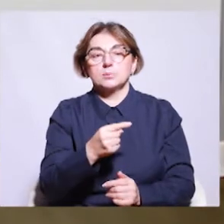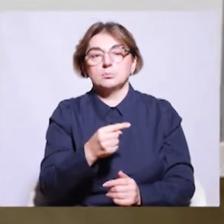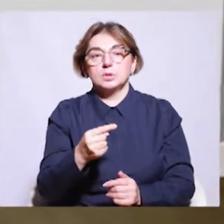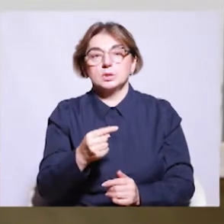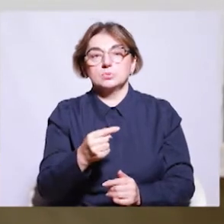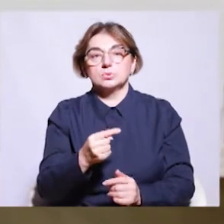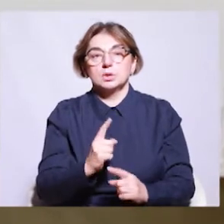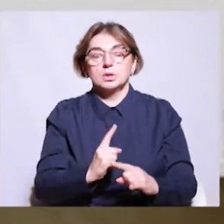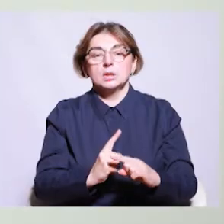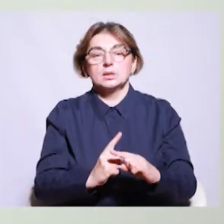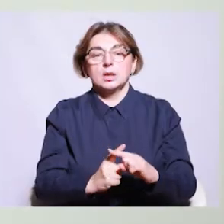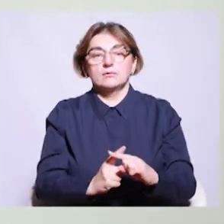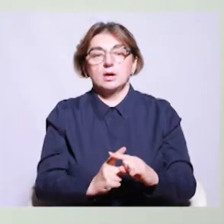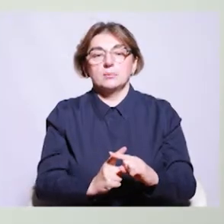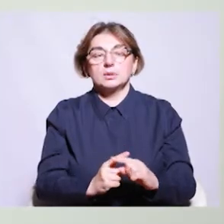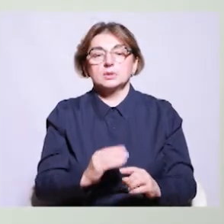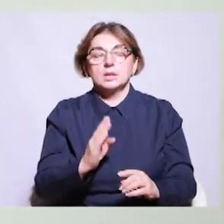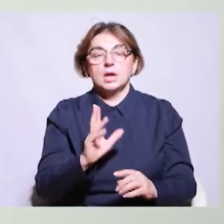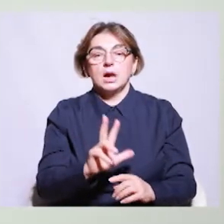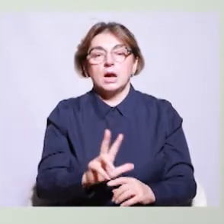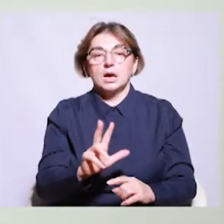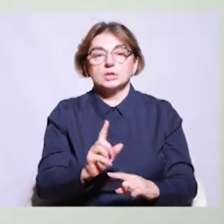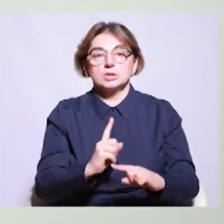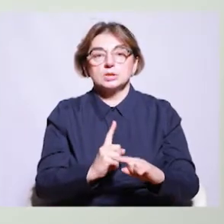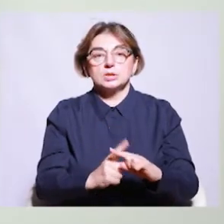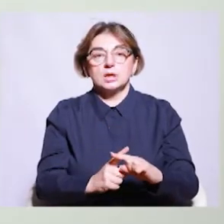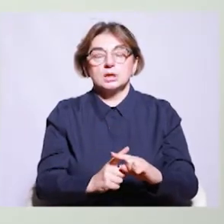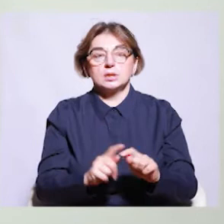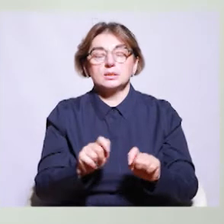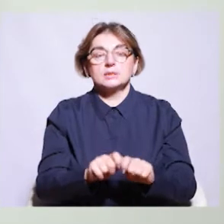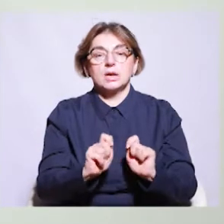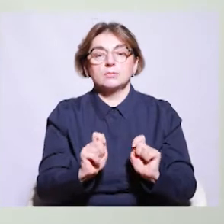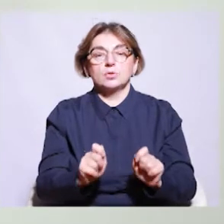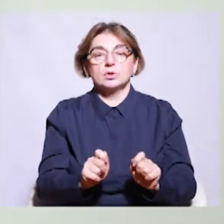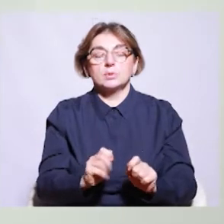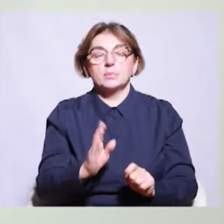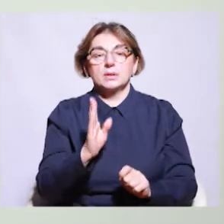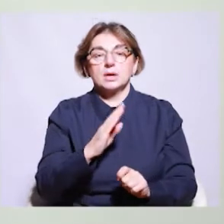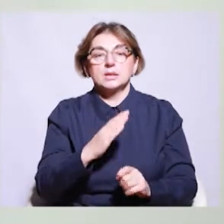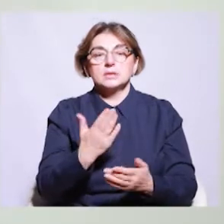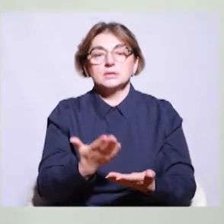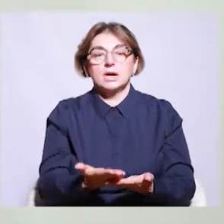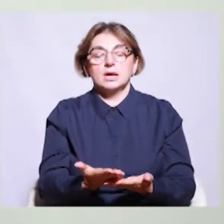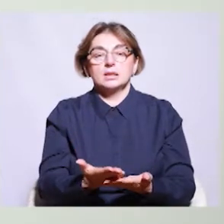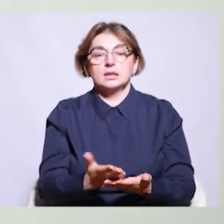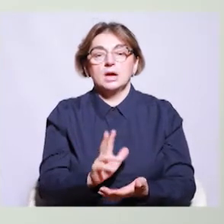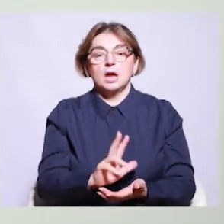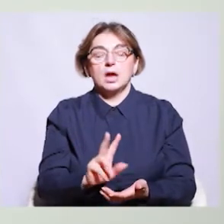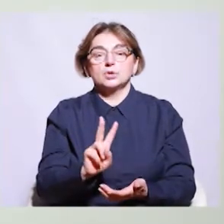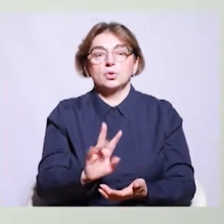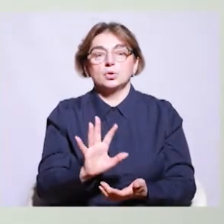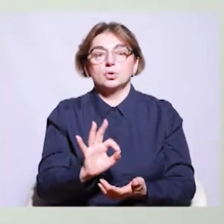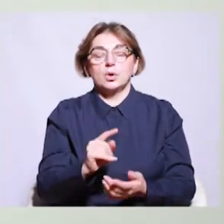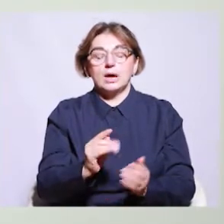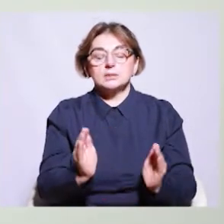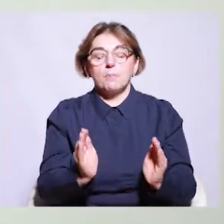უარყოფითი იონი უკავშირდება წყალბადის დადებით იონს და წარმოიქმნება წყალი. მე მინდა გითხრათ, რომ აი